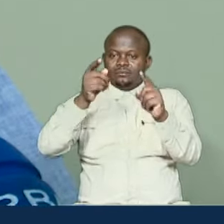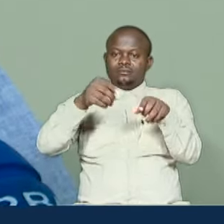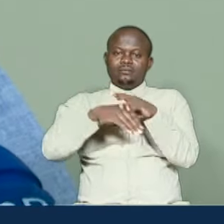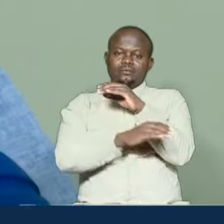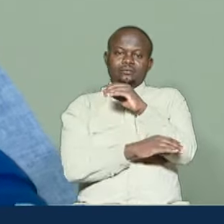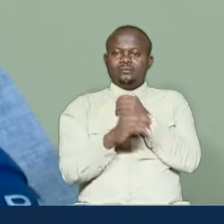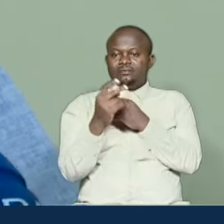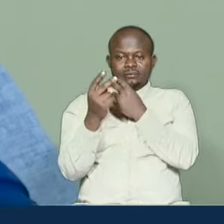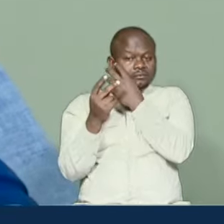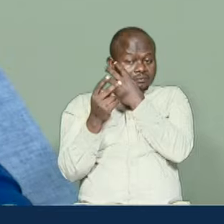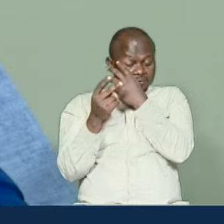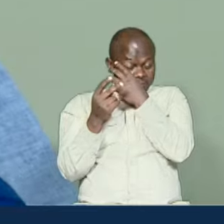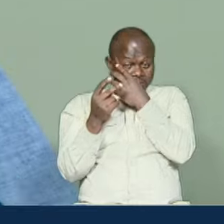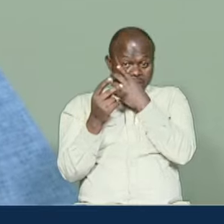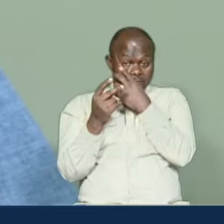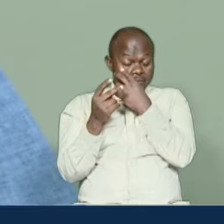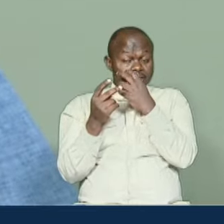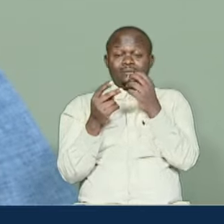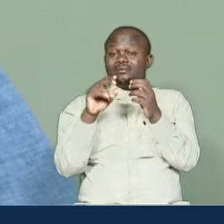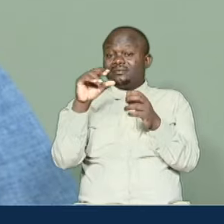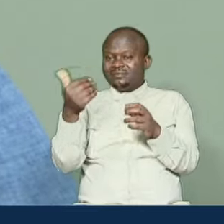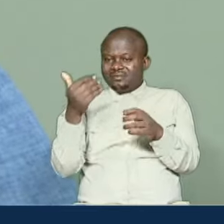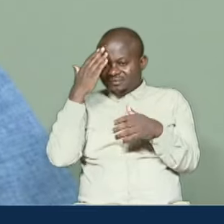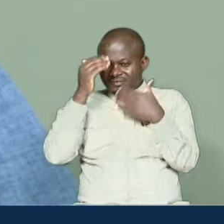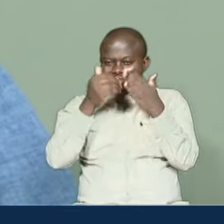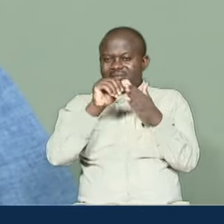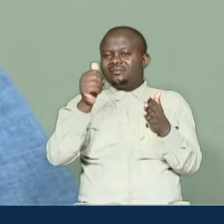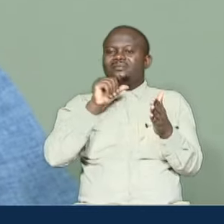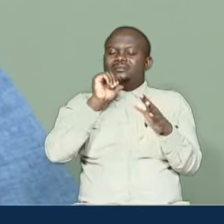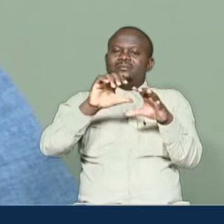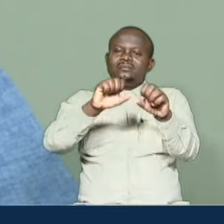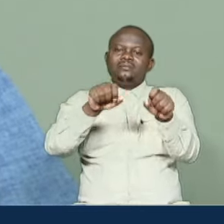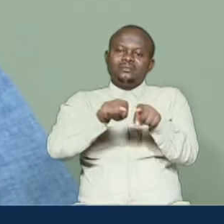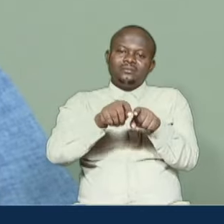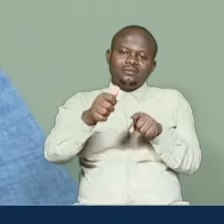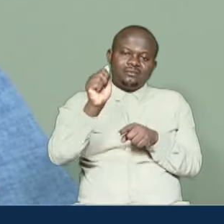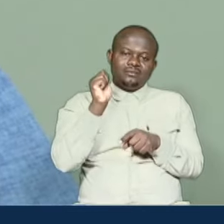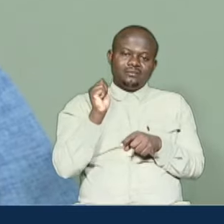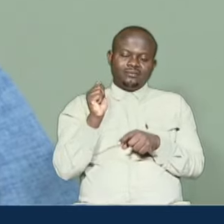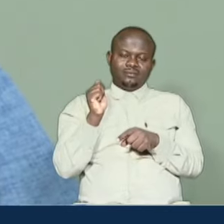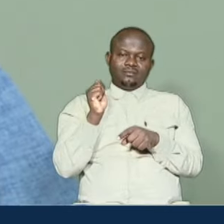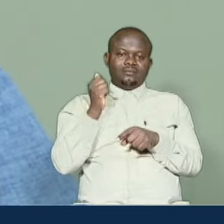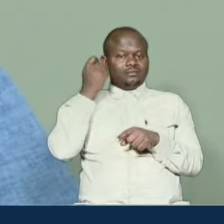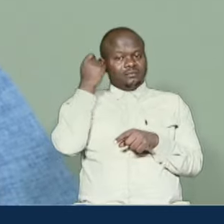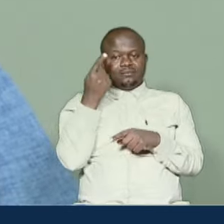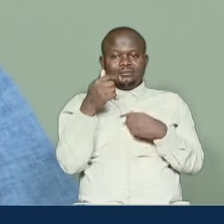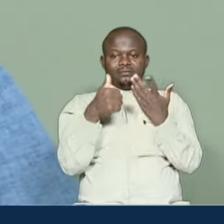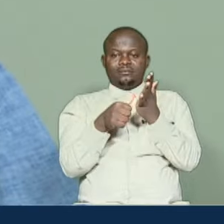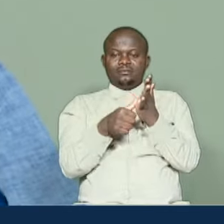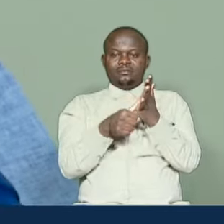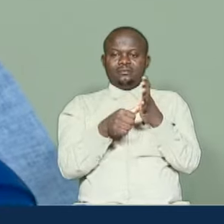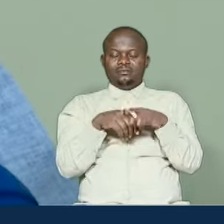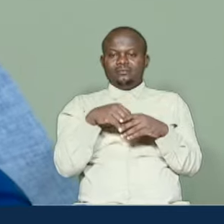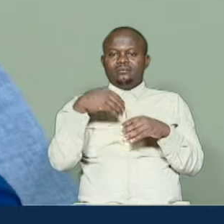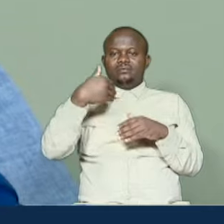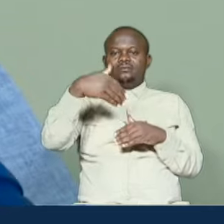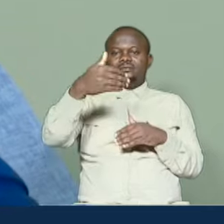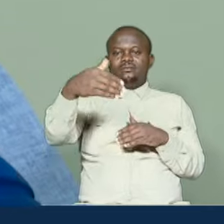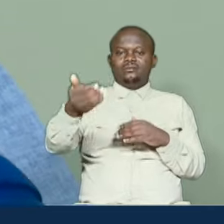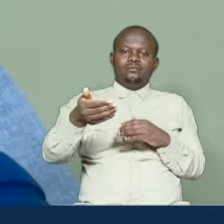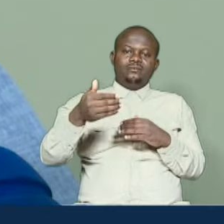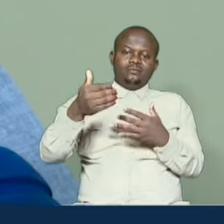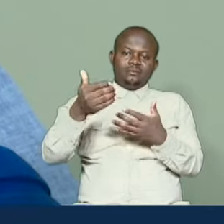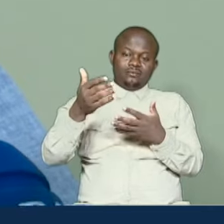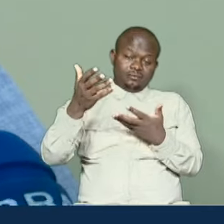ubwo ibindi kuki si ibindi byo bitayifata nk'uko nguko. Urumva ni ikibazo cye kigenda kikura